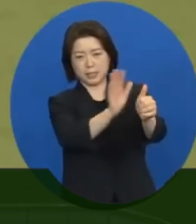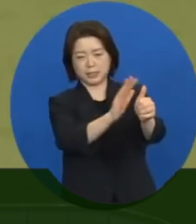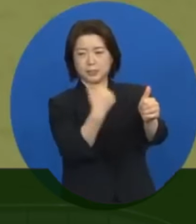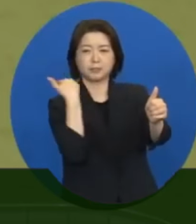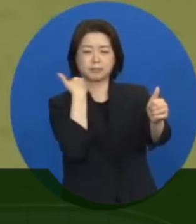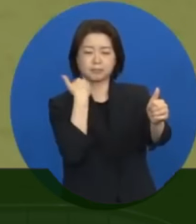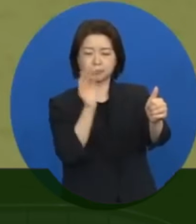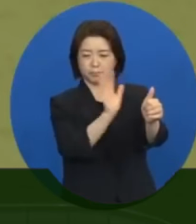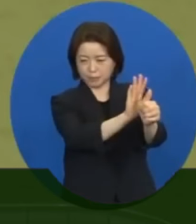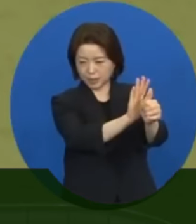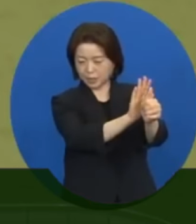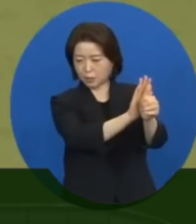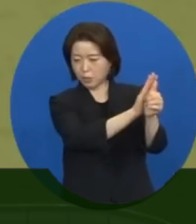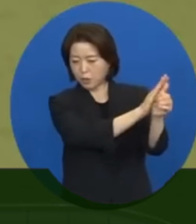심장으로 마음을 보는 거서